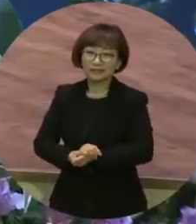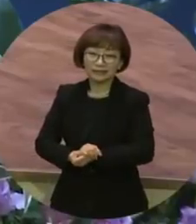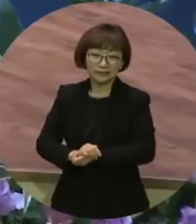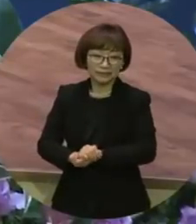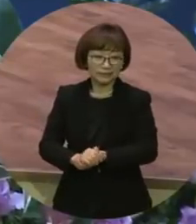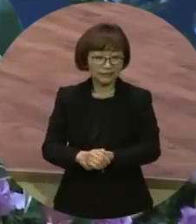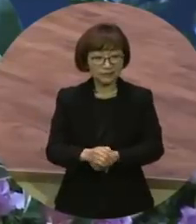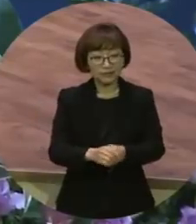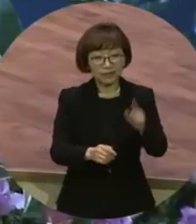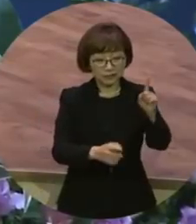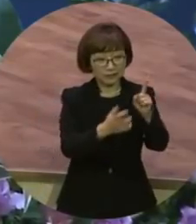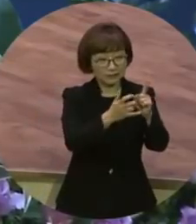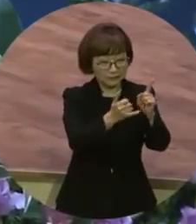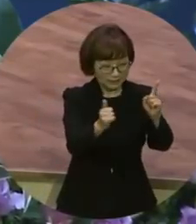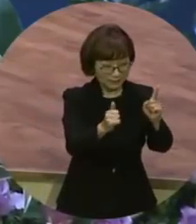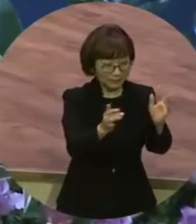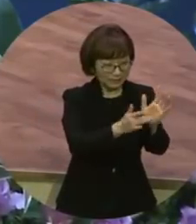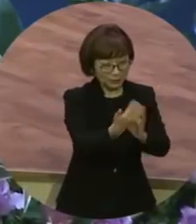하셨어요.